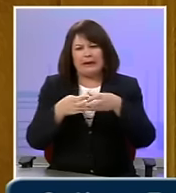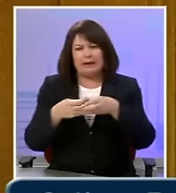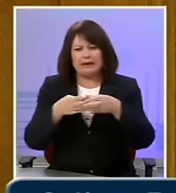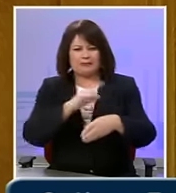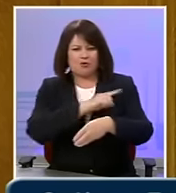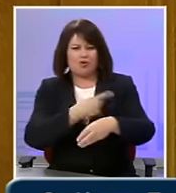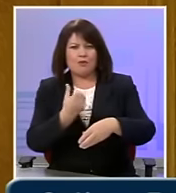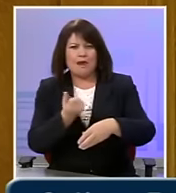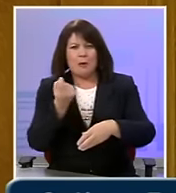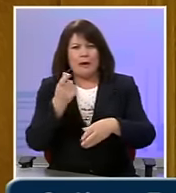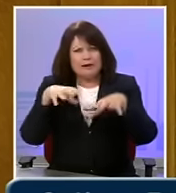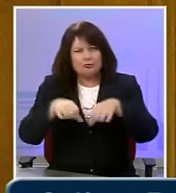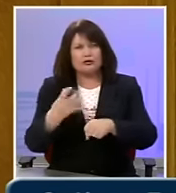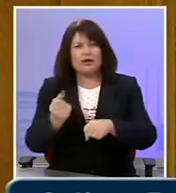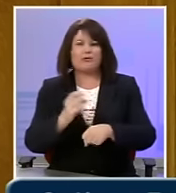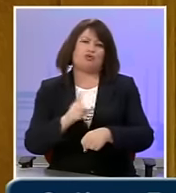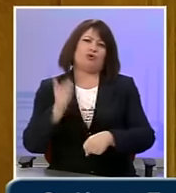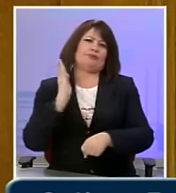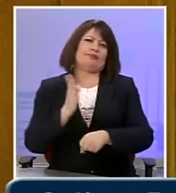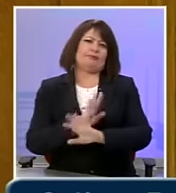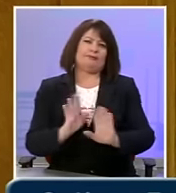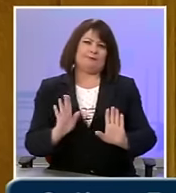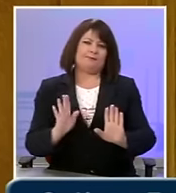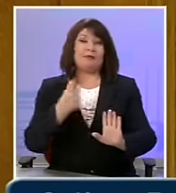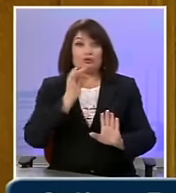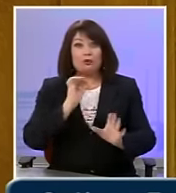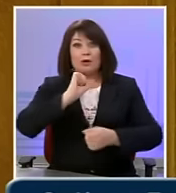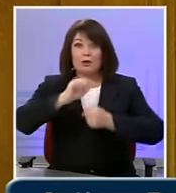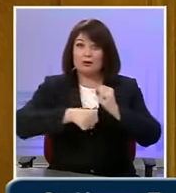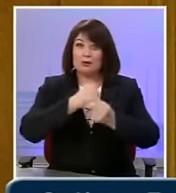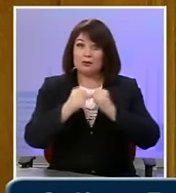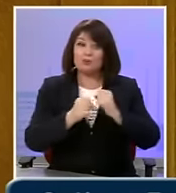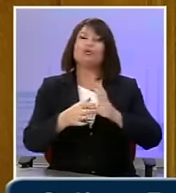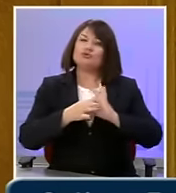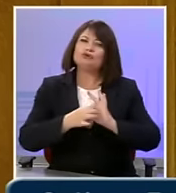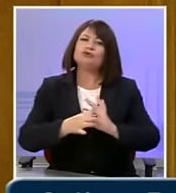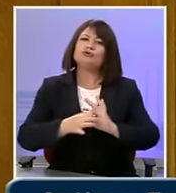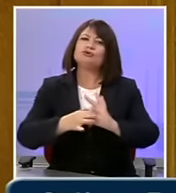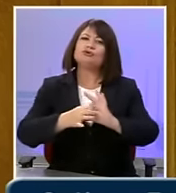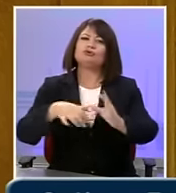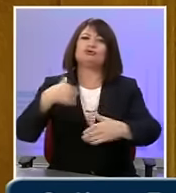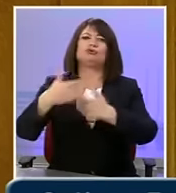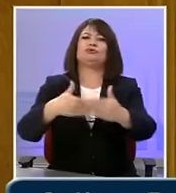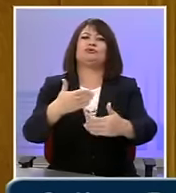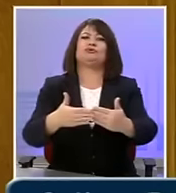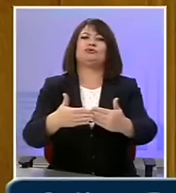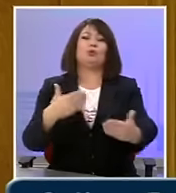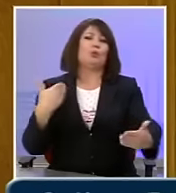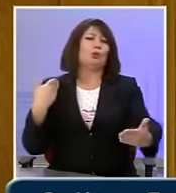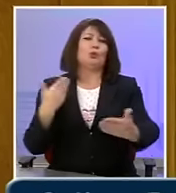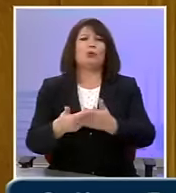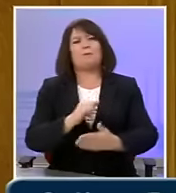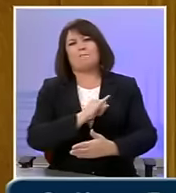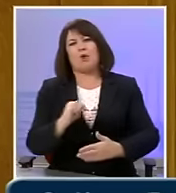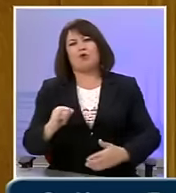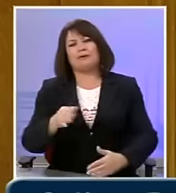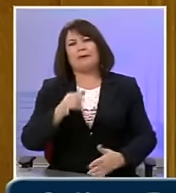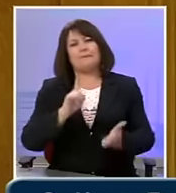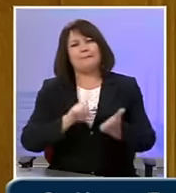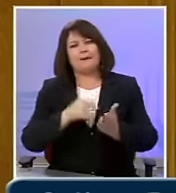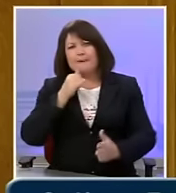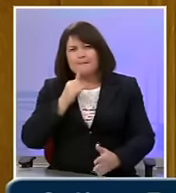προνομίων, και γι' αυτό και αυτός ο αγώνας είναι ασταμάτητος. Δεν ολοκληρώνεται ποτέ. Θα πρέπει